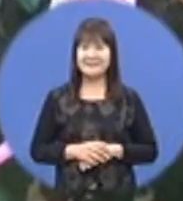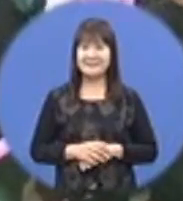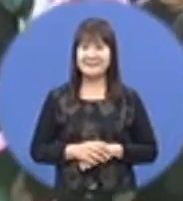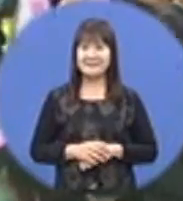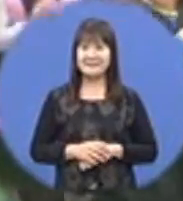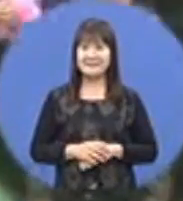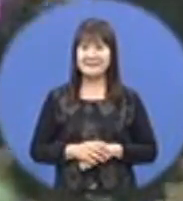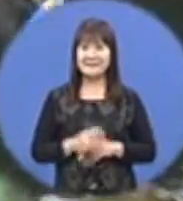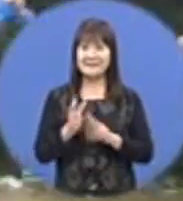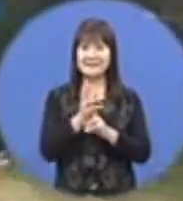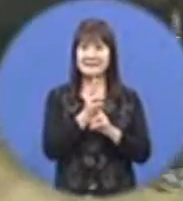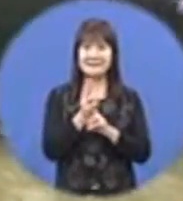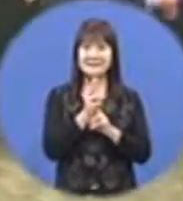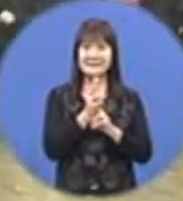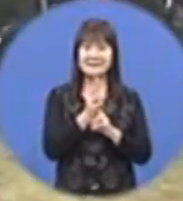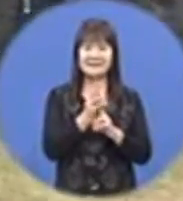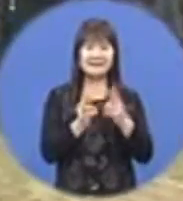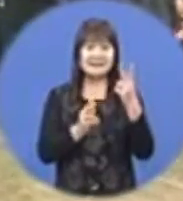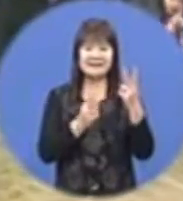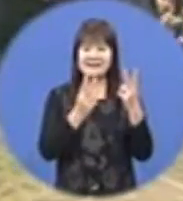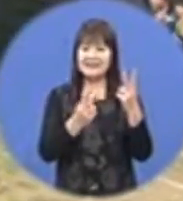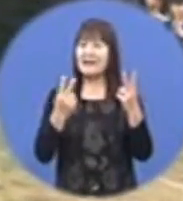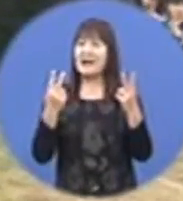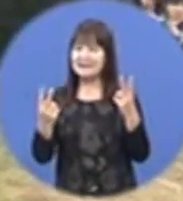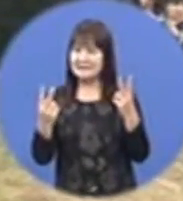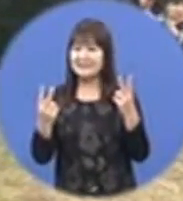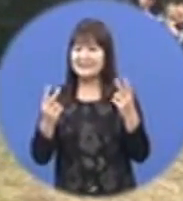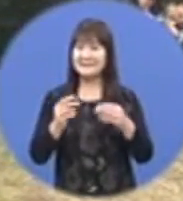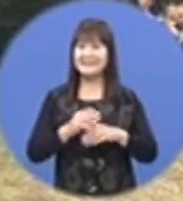せーの、忍者に。